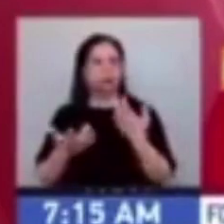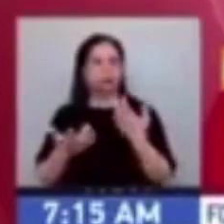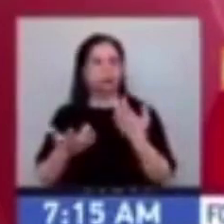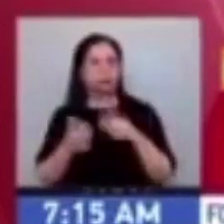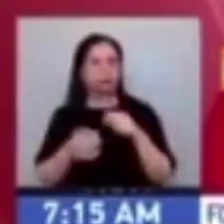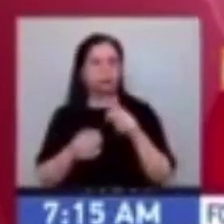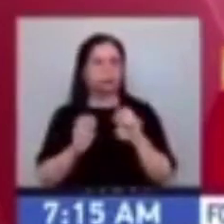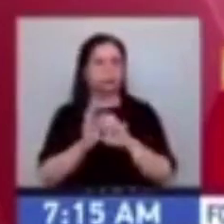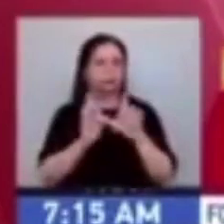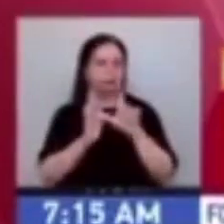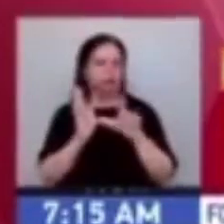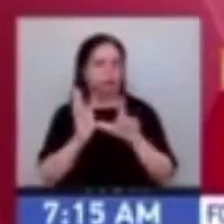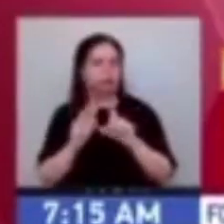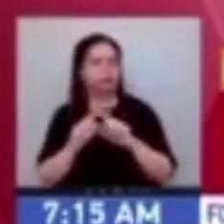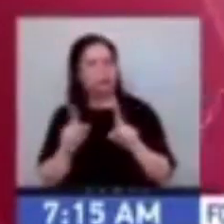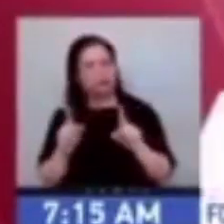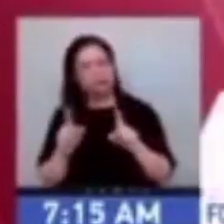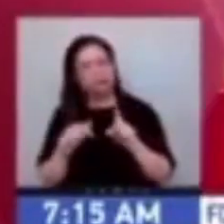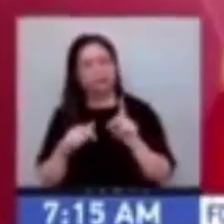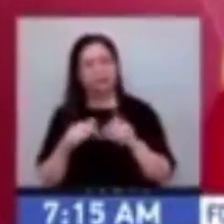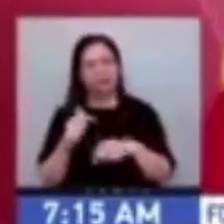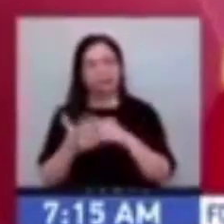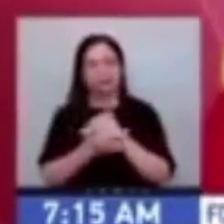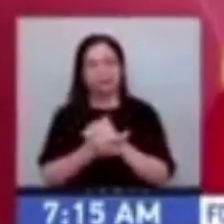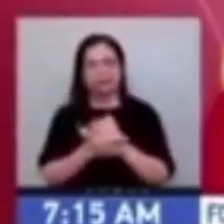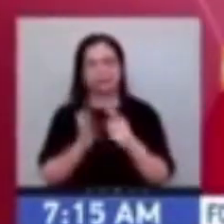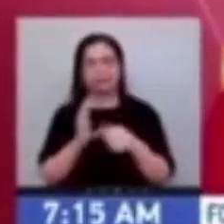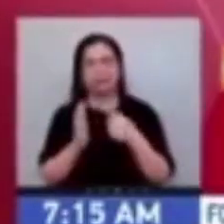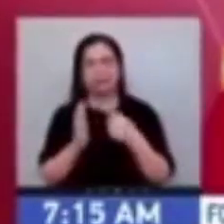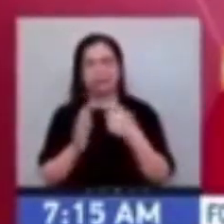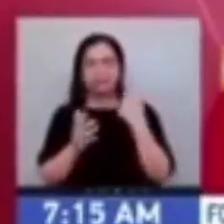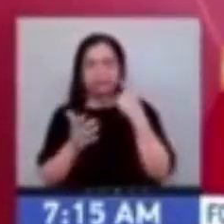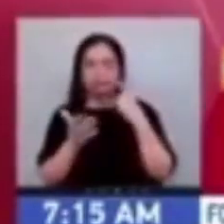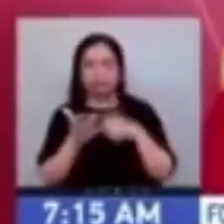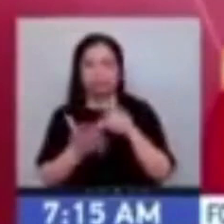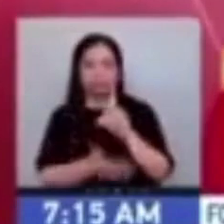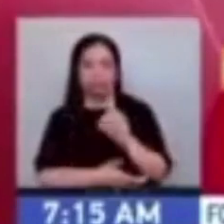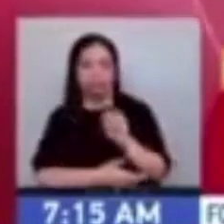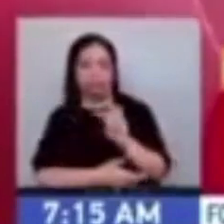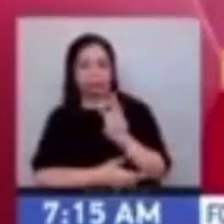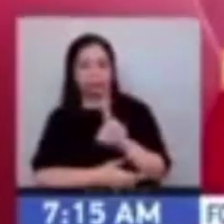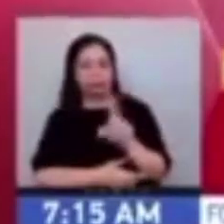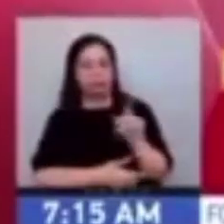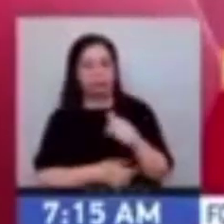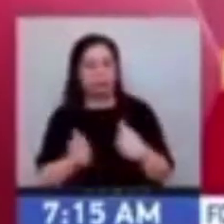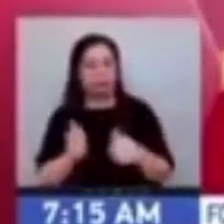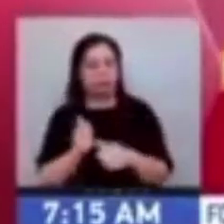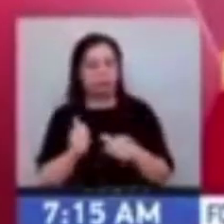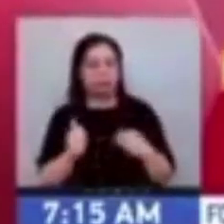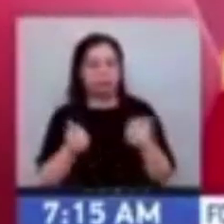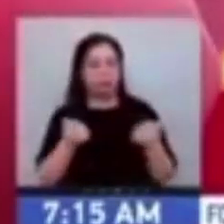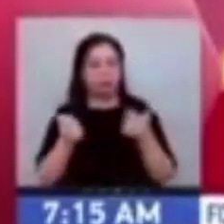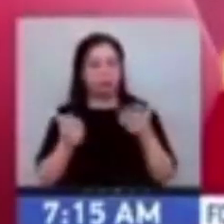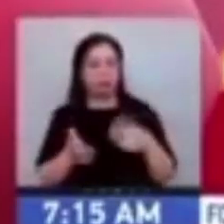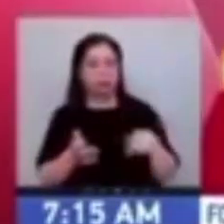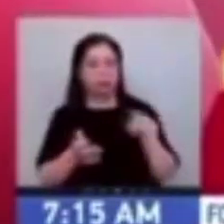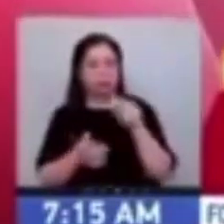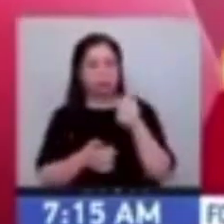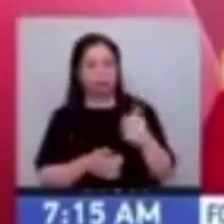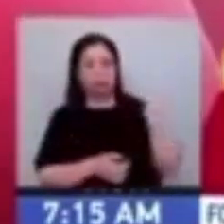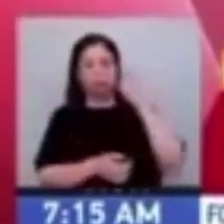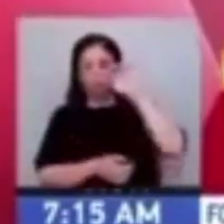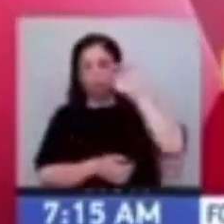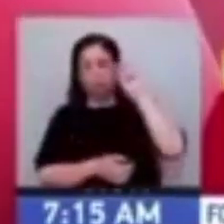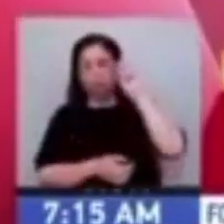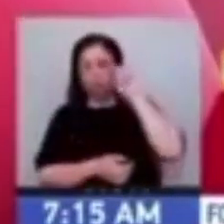lang po, talagang hindi natin may iwasan. Nasisiguro din po ng DSWD sa ilalim po na administrasyon ni Secretary Erwin Tulfo